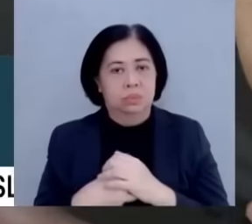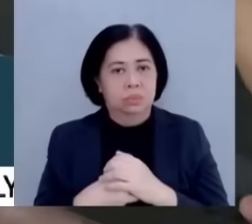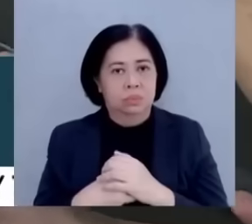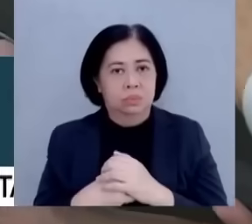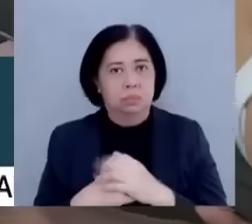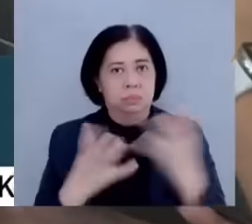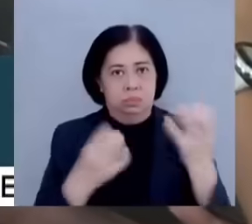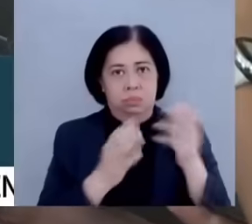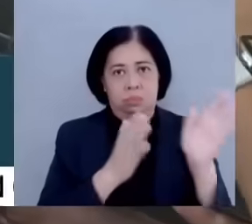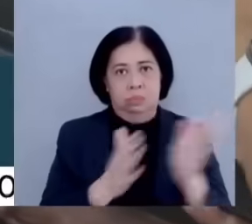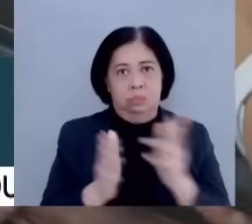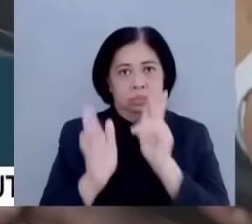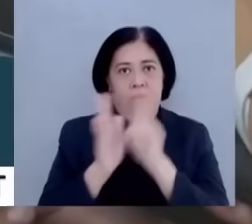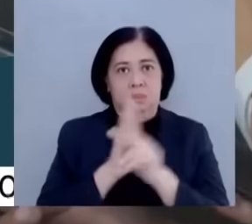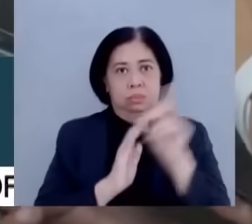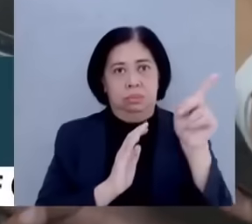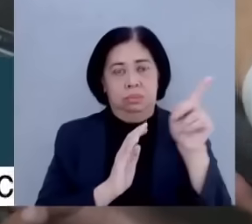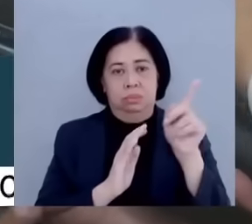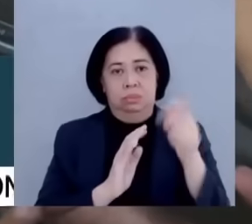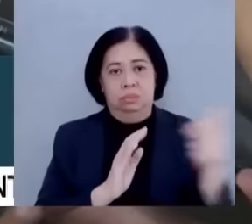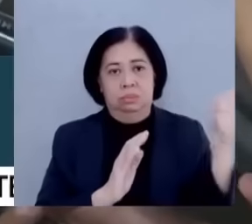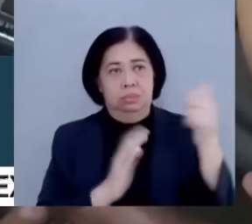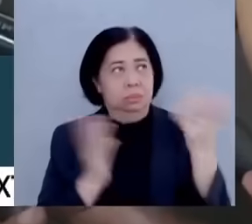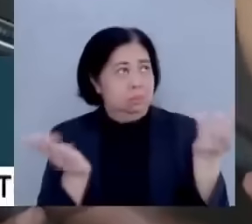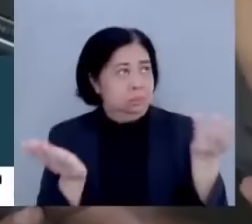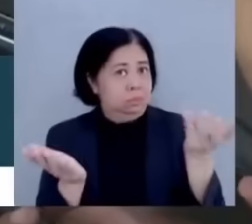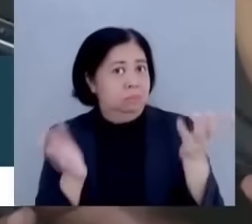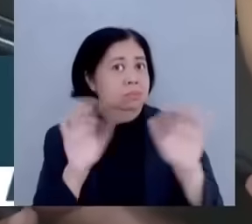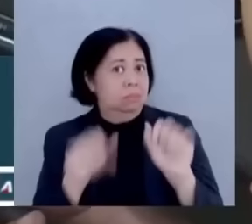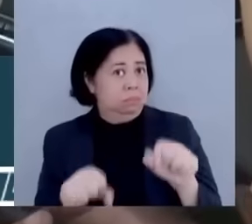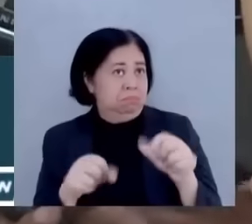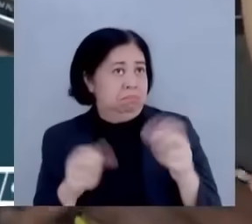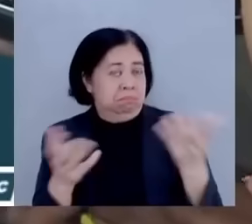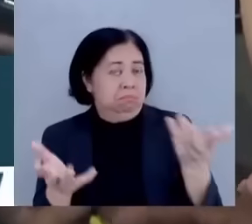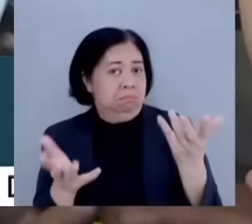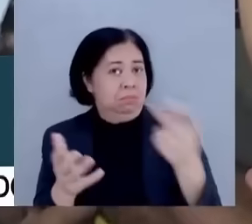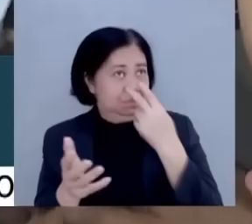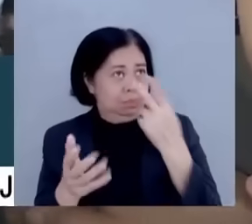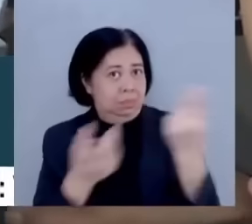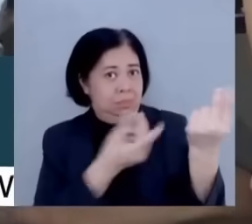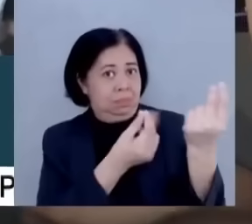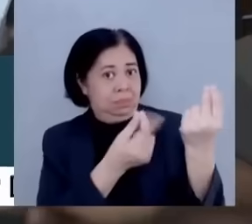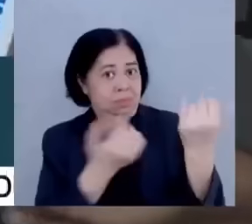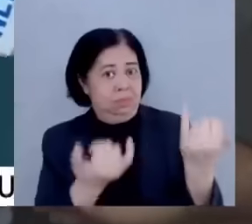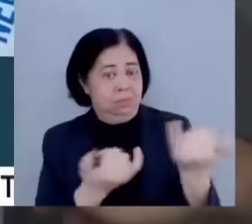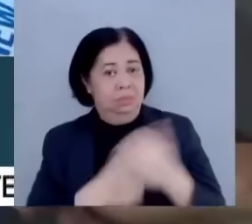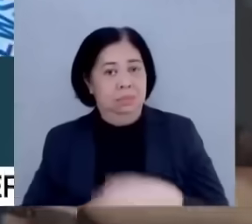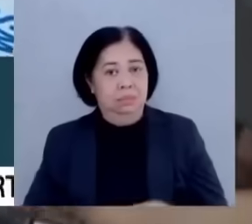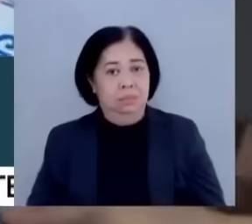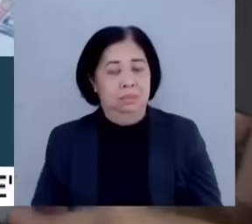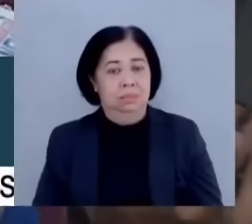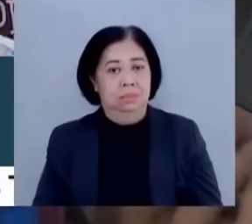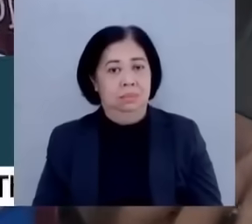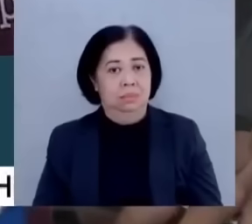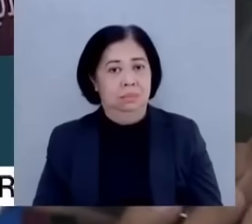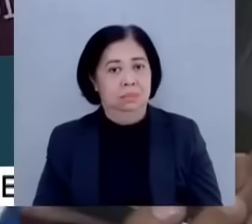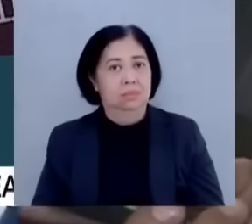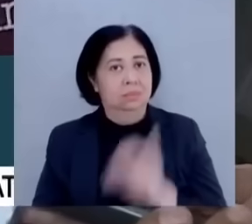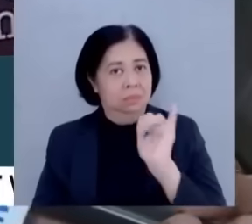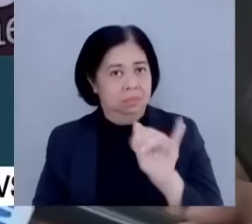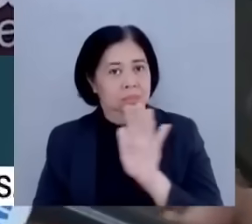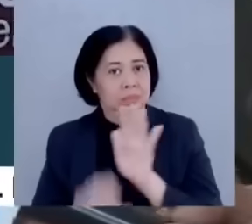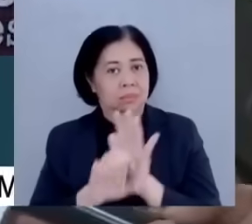the administration? Well, that is a possibility. You see what they're doing right now? That is an